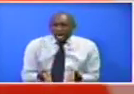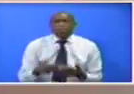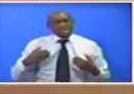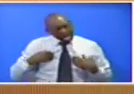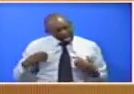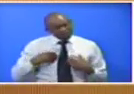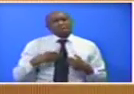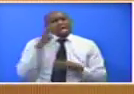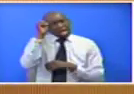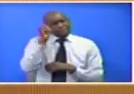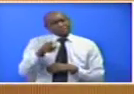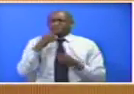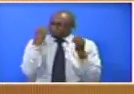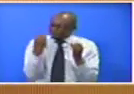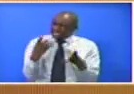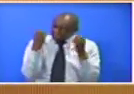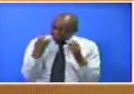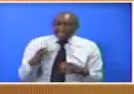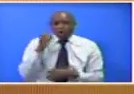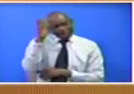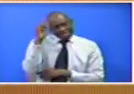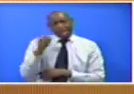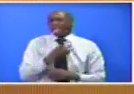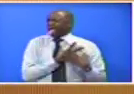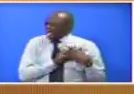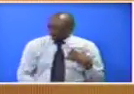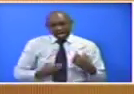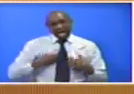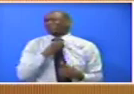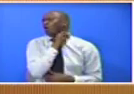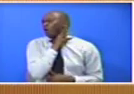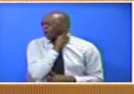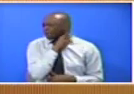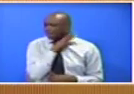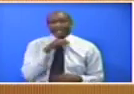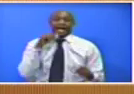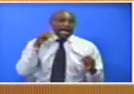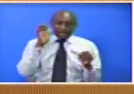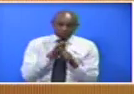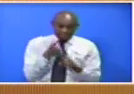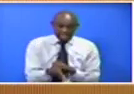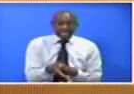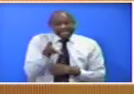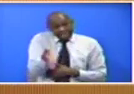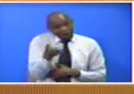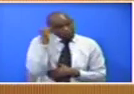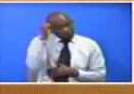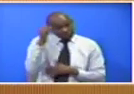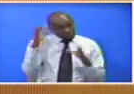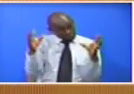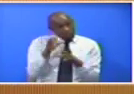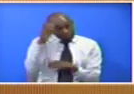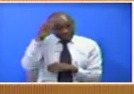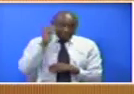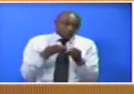miongoni mwa wabunge chamani ODM inazidi kudhihirika katika huu wakati ambapo chama kinahitaji kusuluhisha mizozo